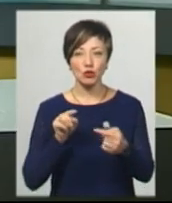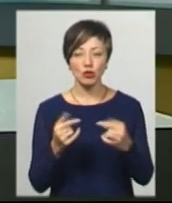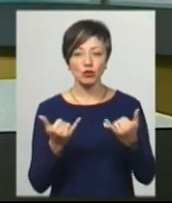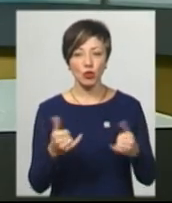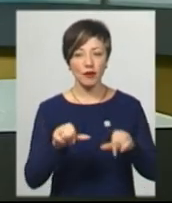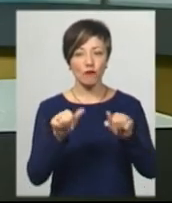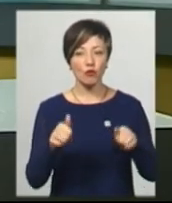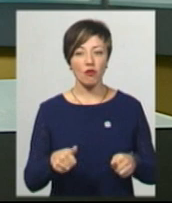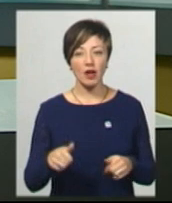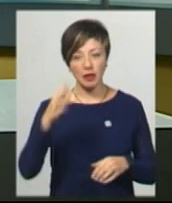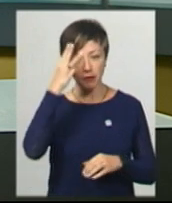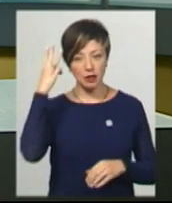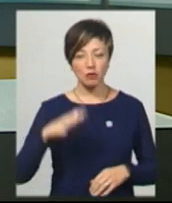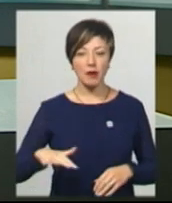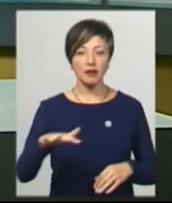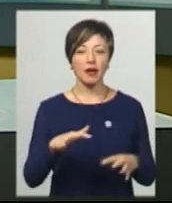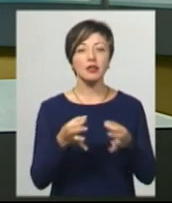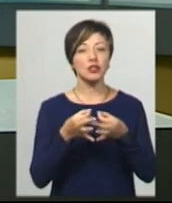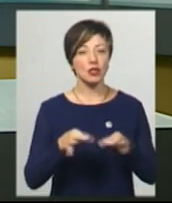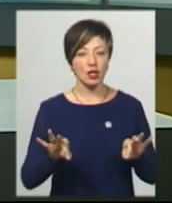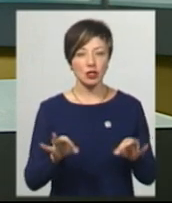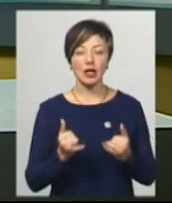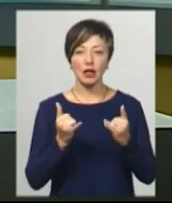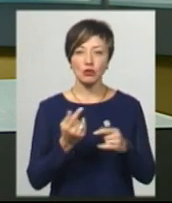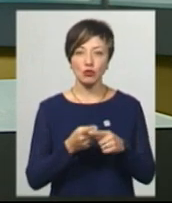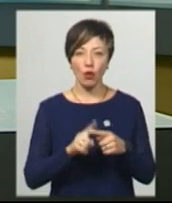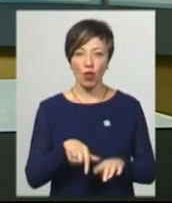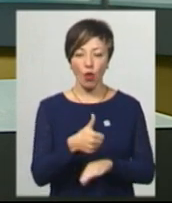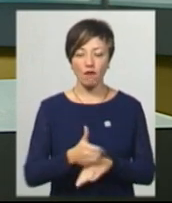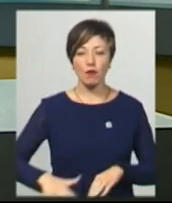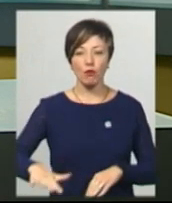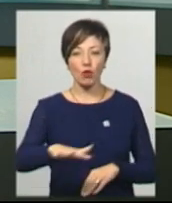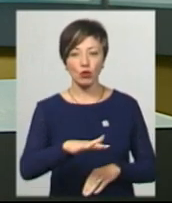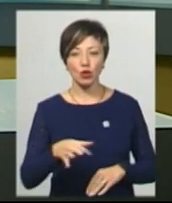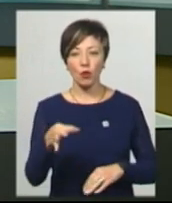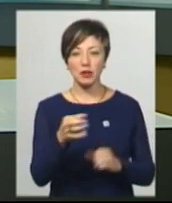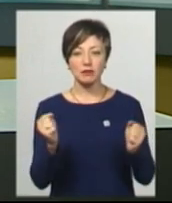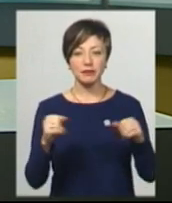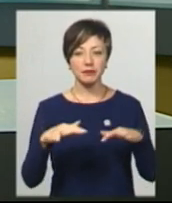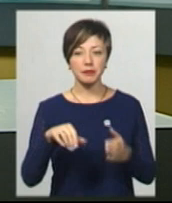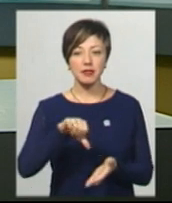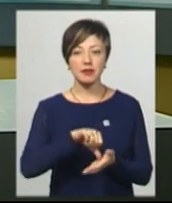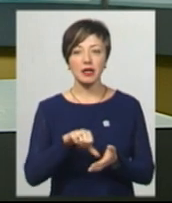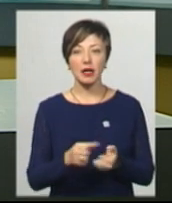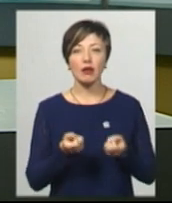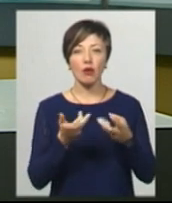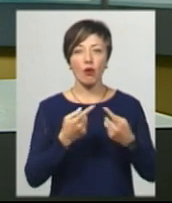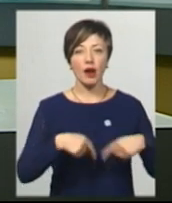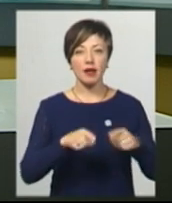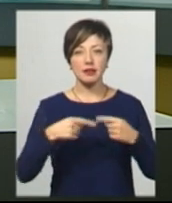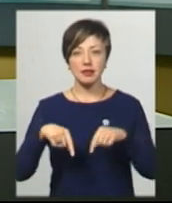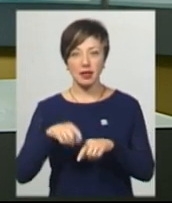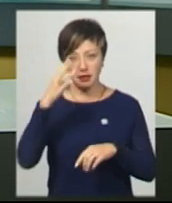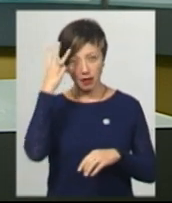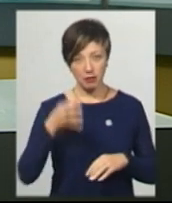сьогодні формуватимуть на Хмельницькому майдані Незалежності. Для цього на головній площі області зберуться представники кількох організацій Хмельниччини,